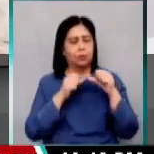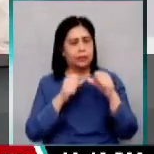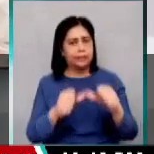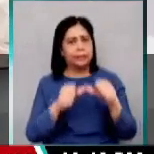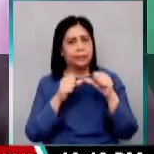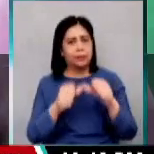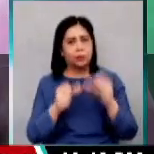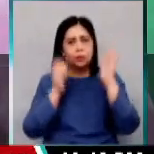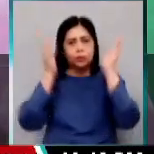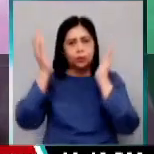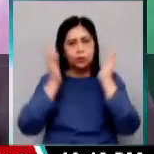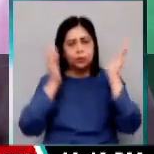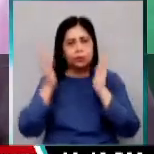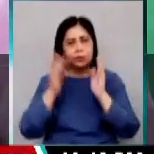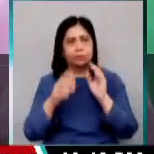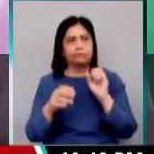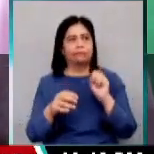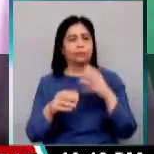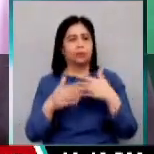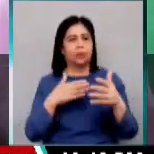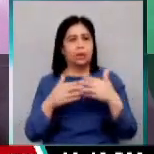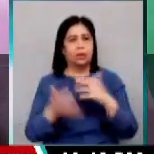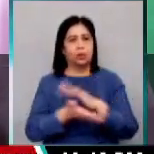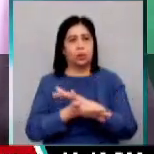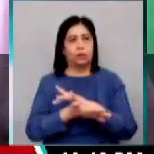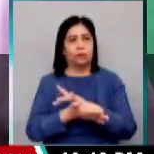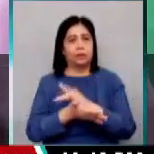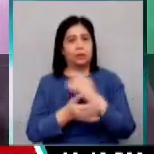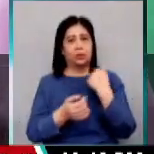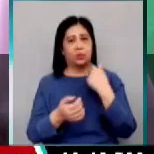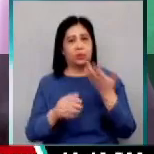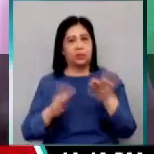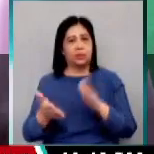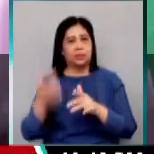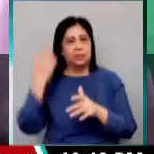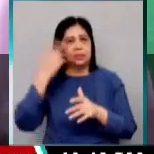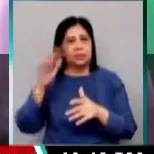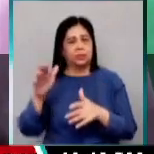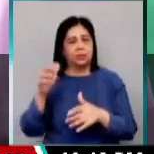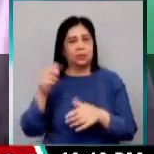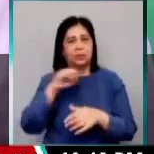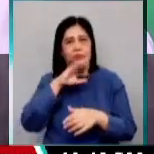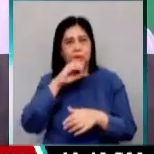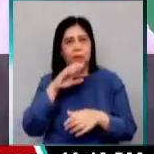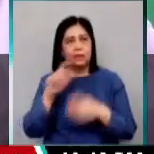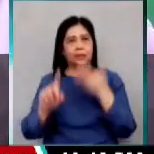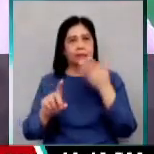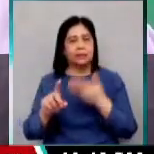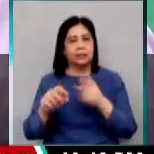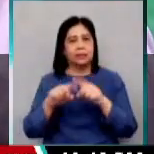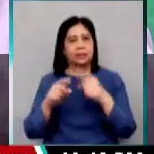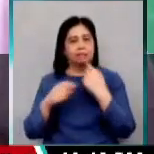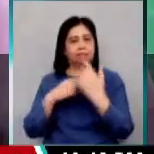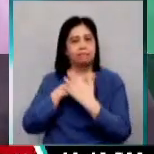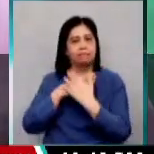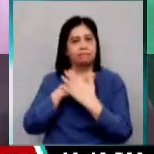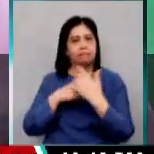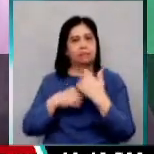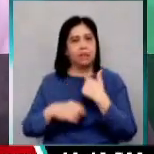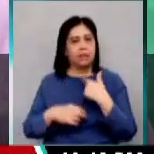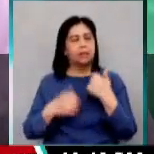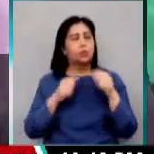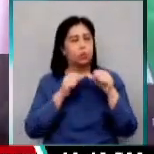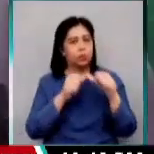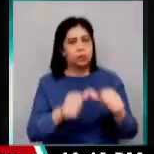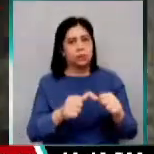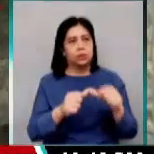Kaya kahit na COVID pa rin yung kinasabi ng buhay niya, yun yung bilin niya sa akin na ipagpatuloy ko lang daw po